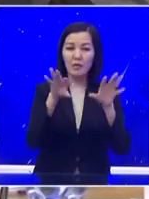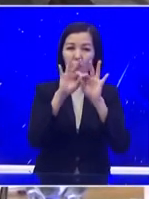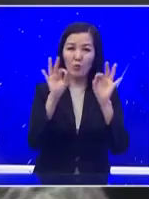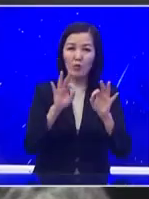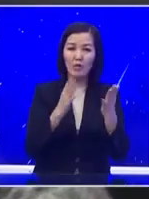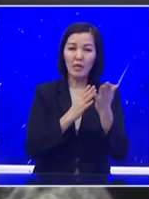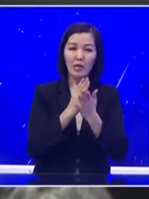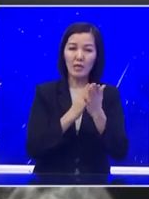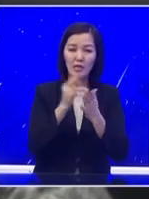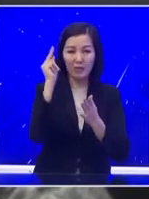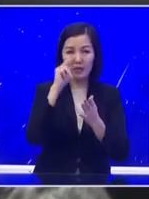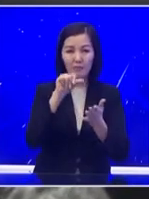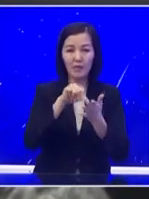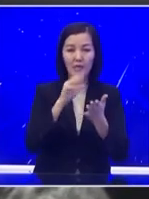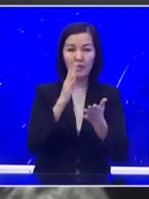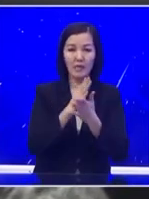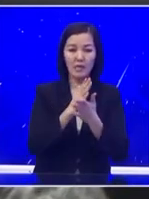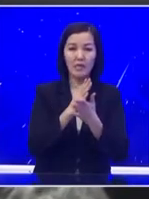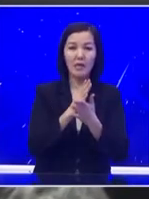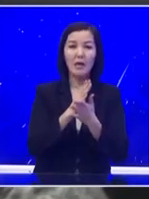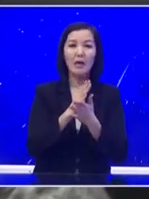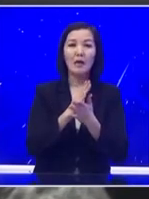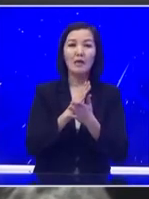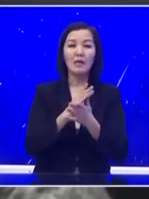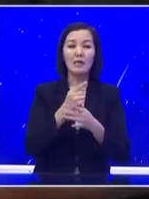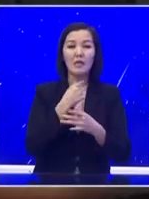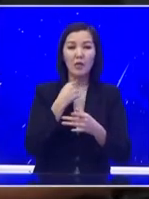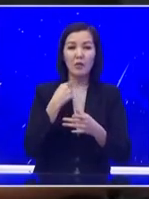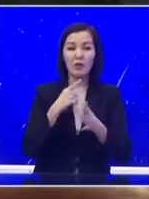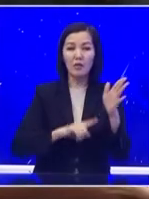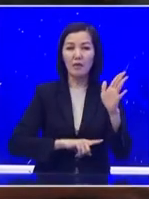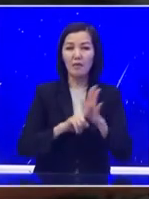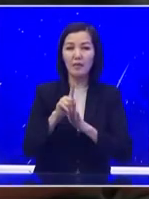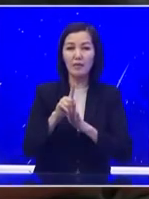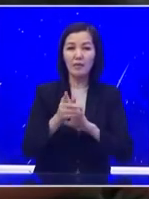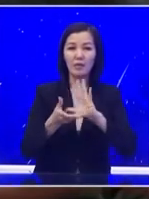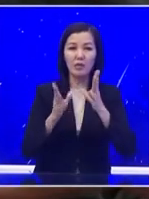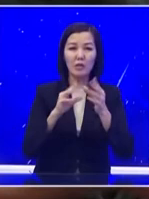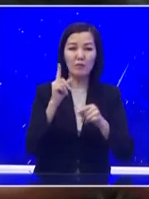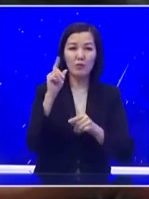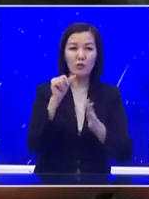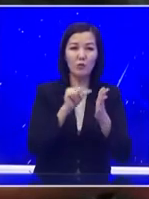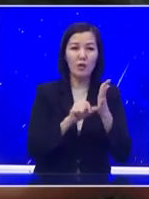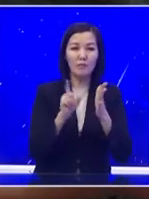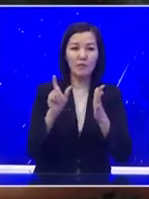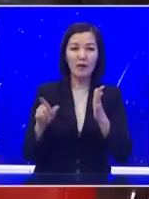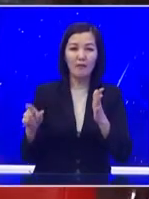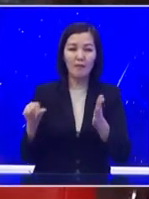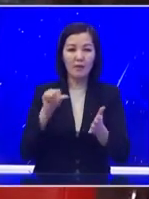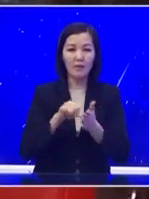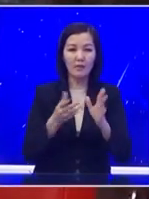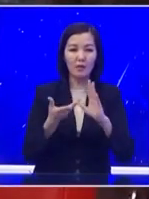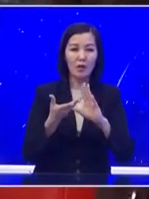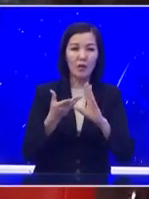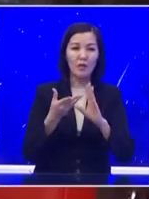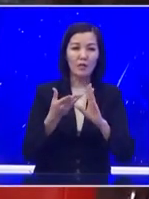қайраткерлері тәлімгерлік етеді. Облыс орталығында бастау алған алғашқы шараға әр ауданнан 160-тан аса маман шақыртылған. Сондай-ақ